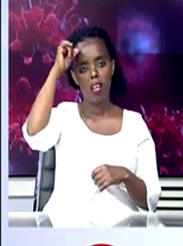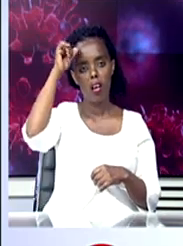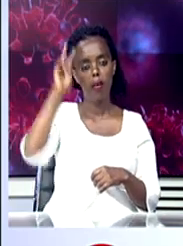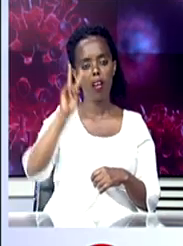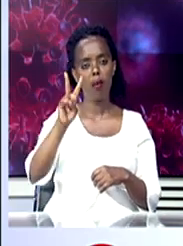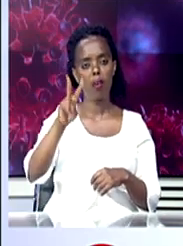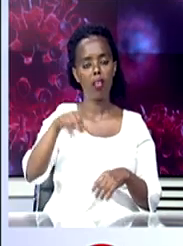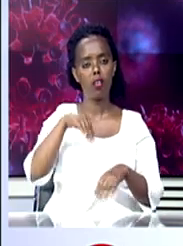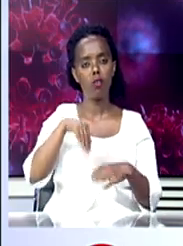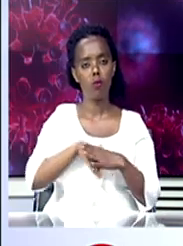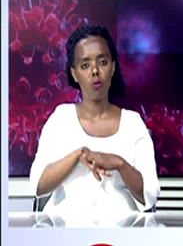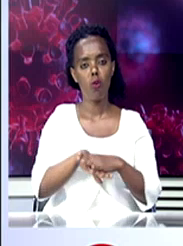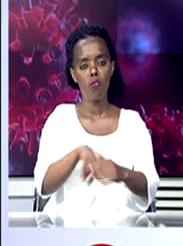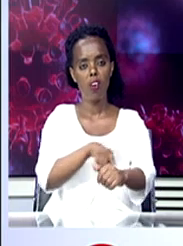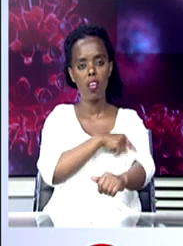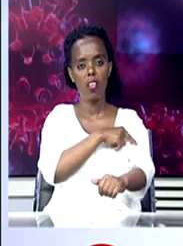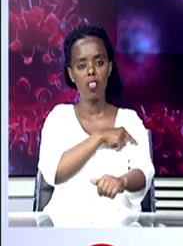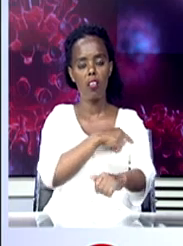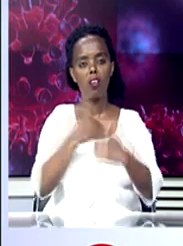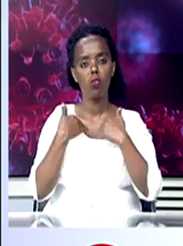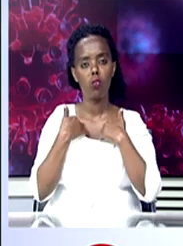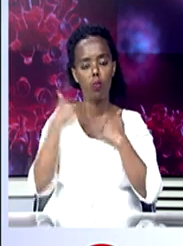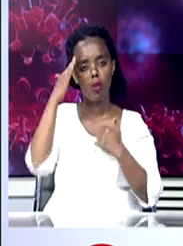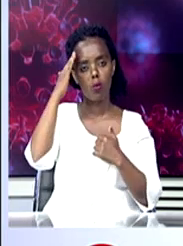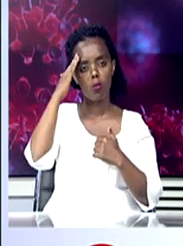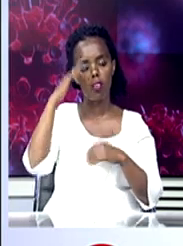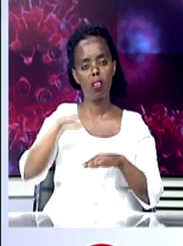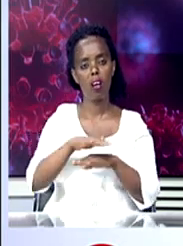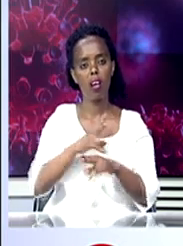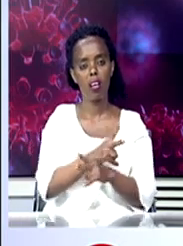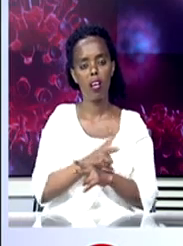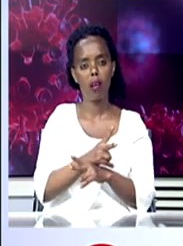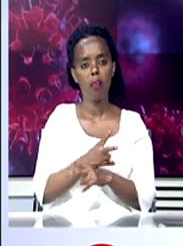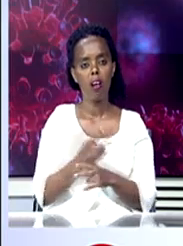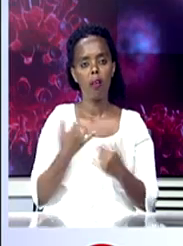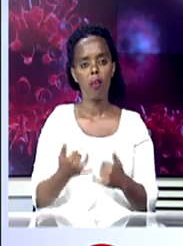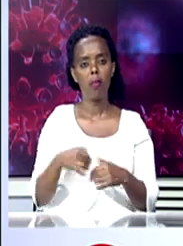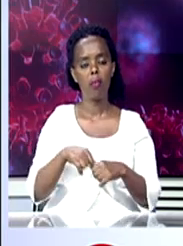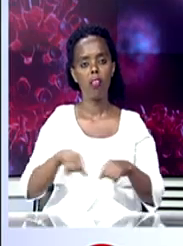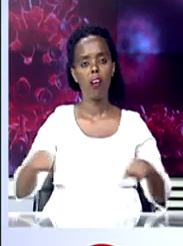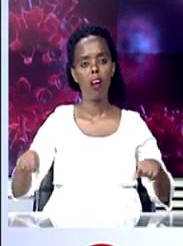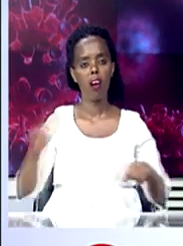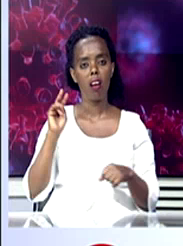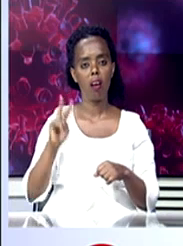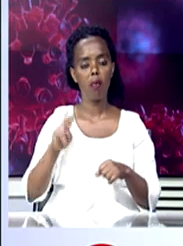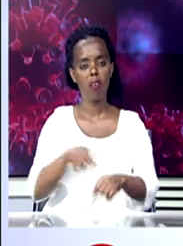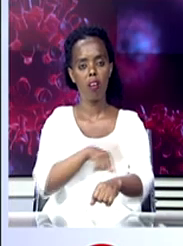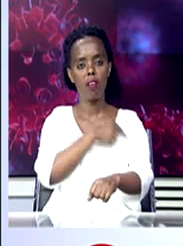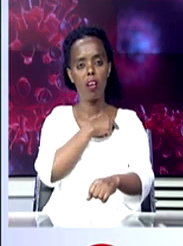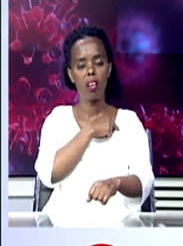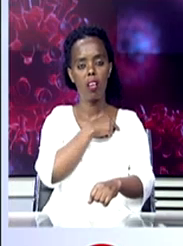gidduu fageenyi jiraachuu malu beekuutu irraa eegama. Biyyaas meetira lama walirraa